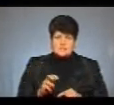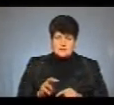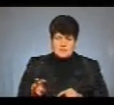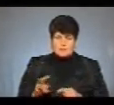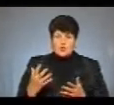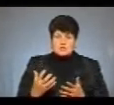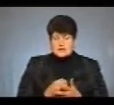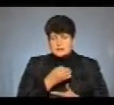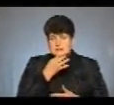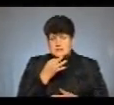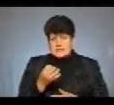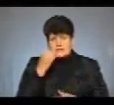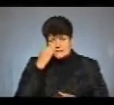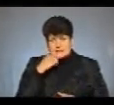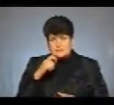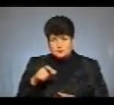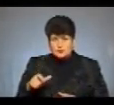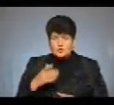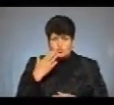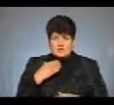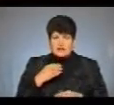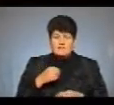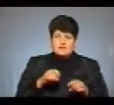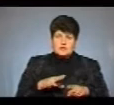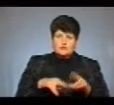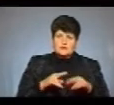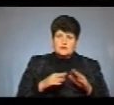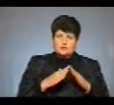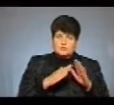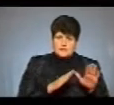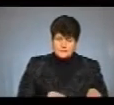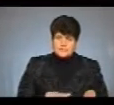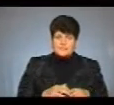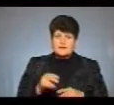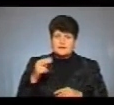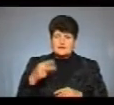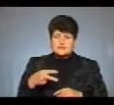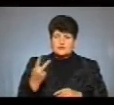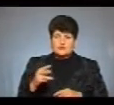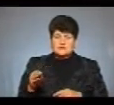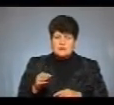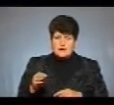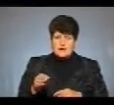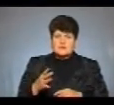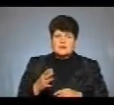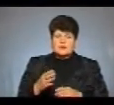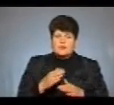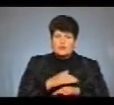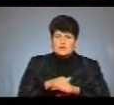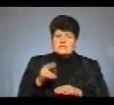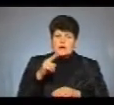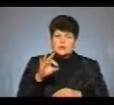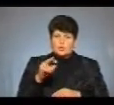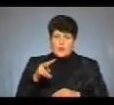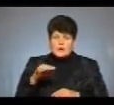Про знахідку повідомили старожили, коли вирішили зводити будинок. 22 травня 2019 року на вулиці Доли робітники під